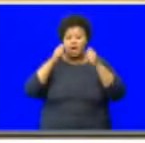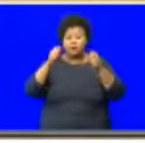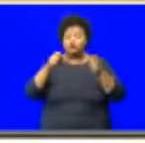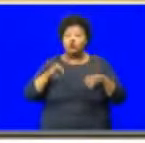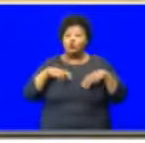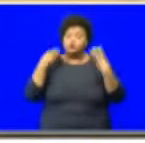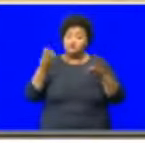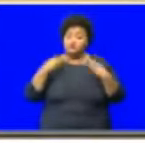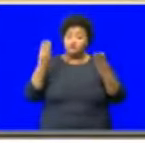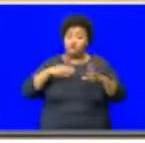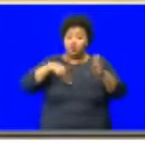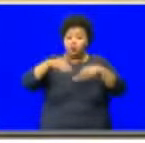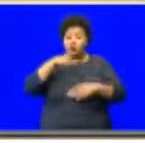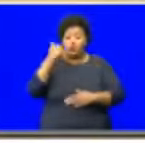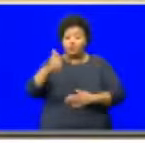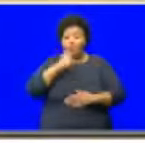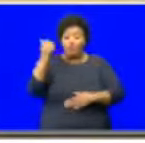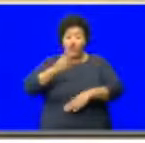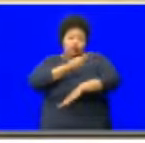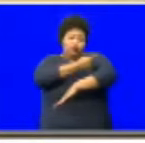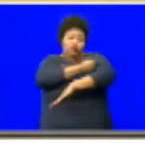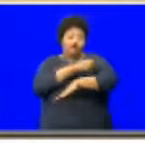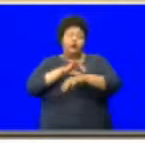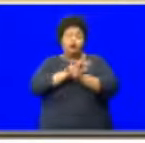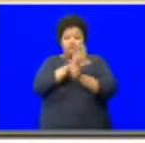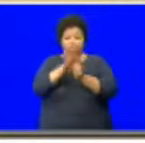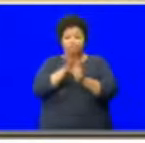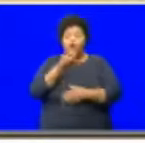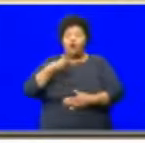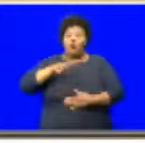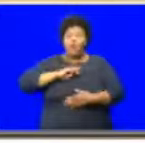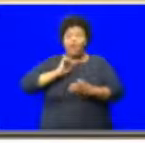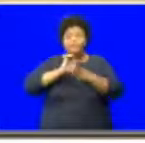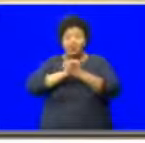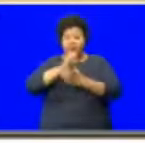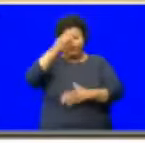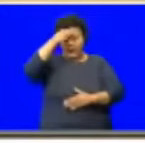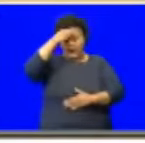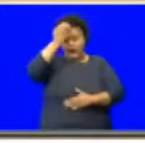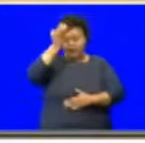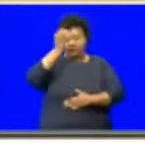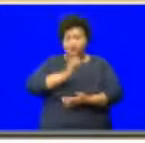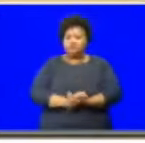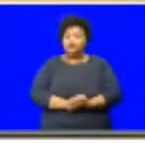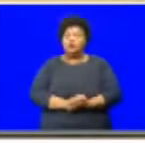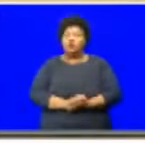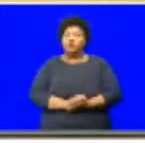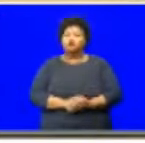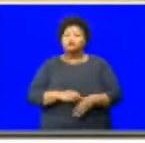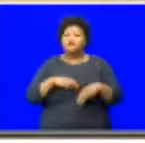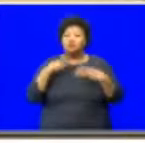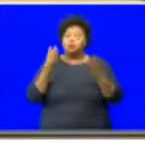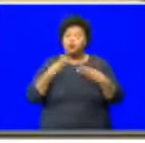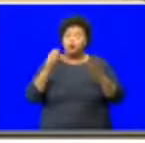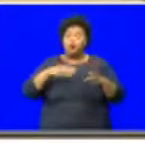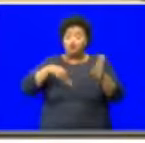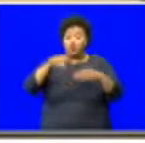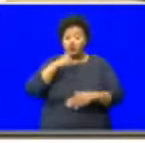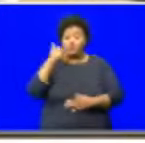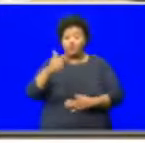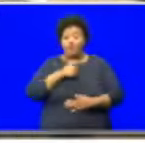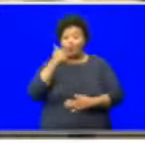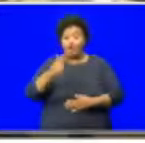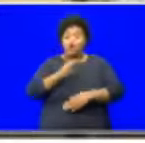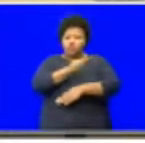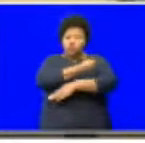Wadingi ibambisene naye uhulumende isikumise ukujovisa abalandzeli ngetilungiselela kubuyela khona etinkundleni. Sisemkhankasweni ukuthi